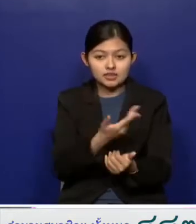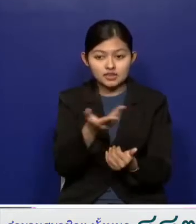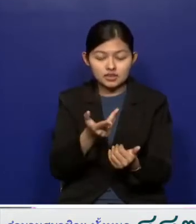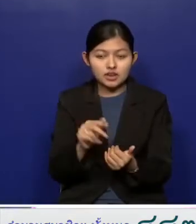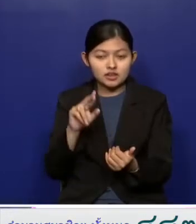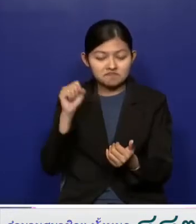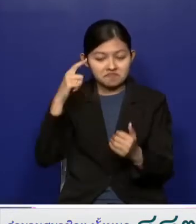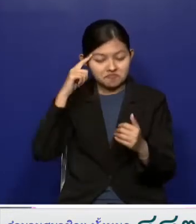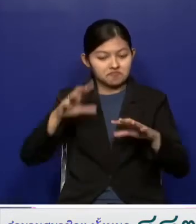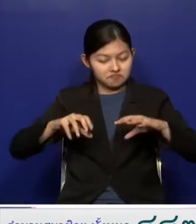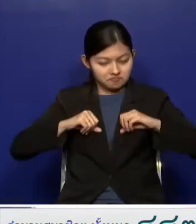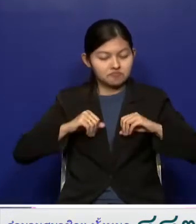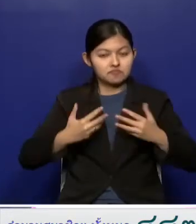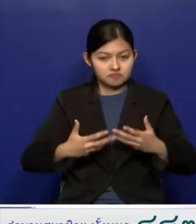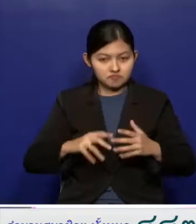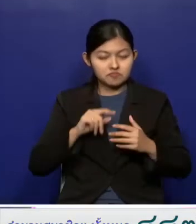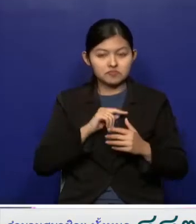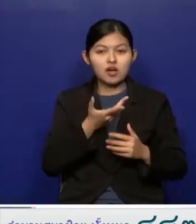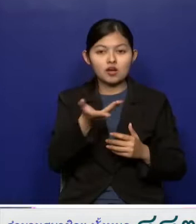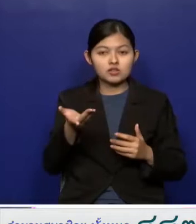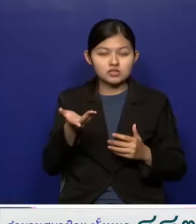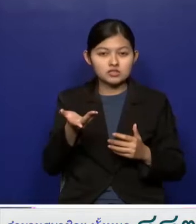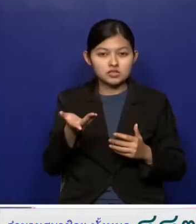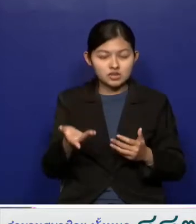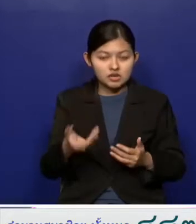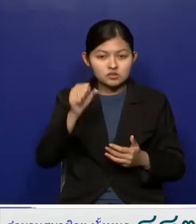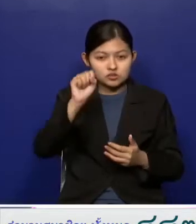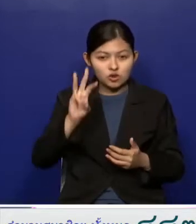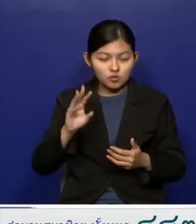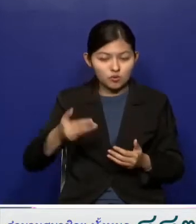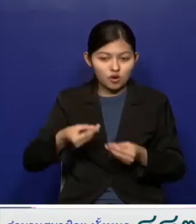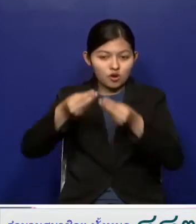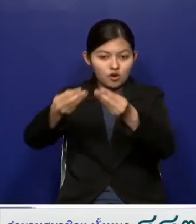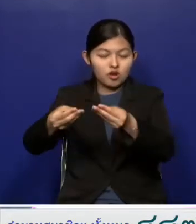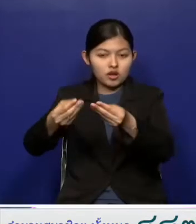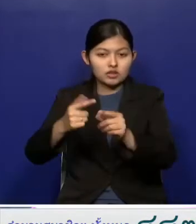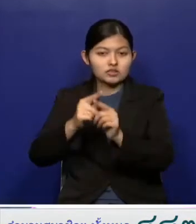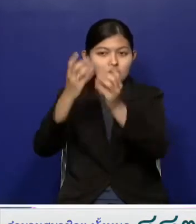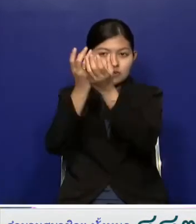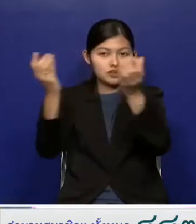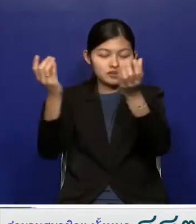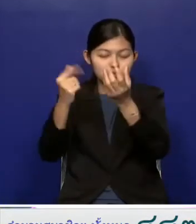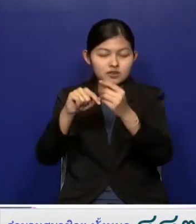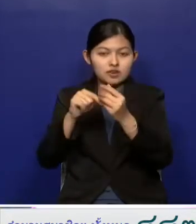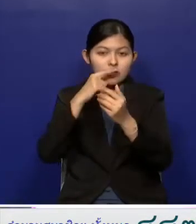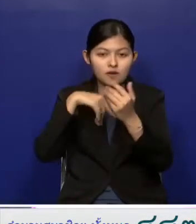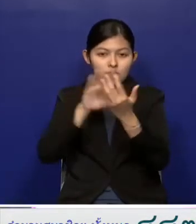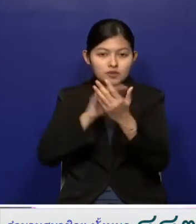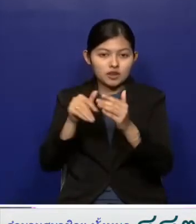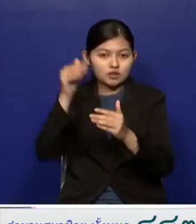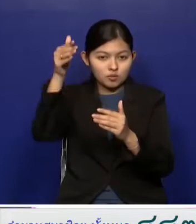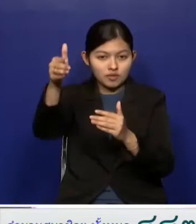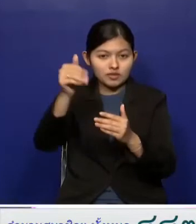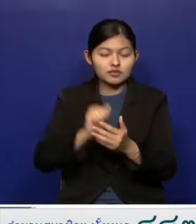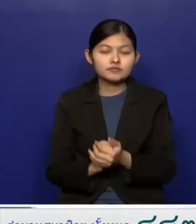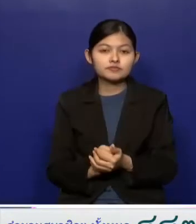มติเห็นชอบแล้วขอได้โปรดนำเสนอวุฒิสภาพิจารณาตามรัฐธรรมนูญแห่งราชอาณาจักรไทยต่อไป